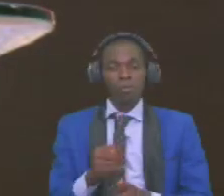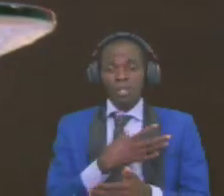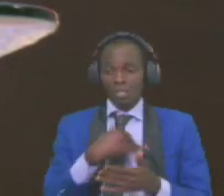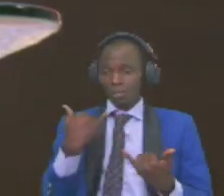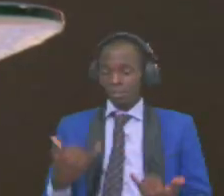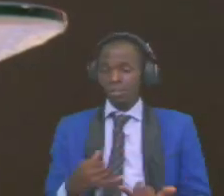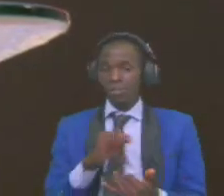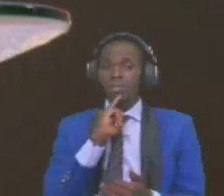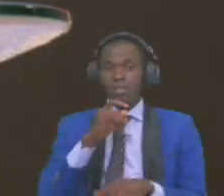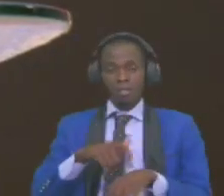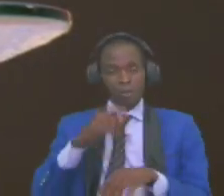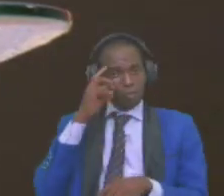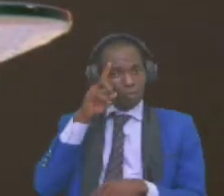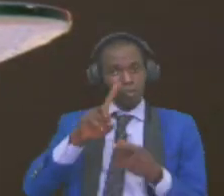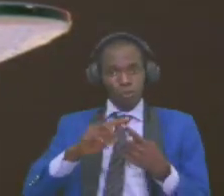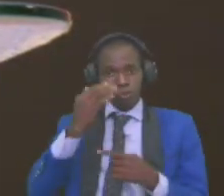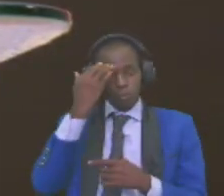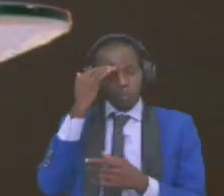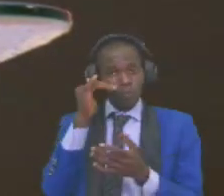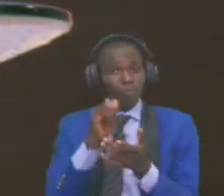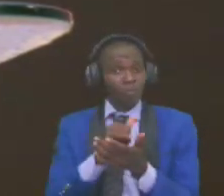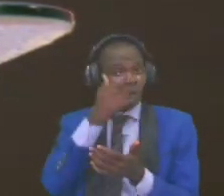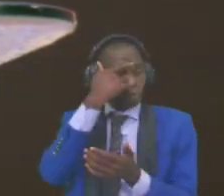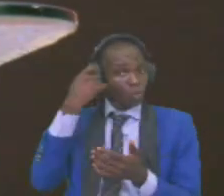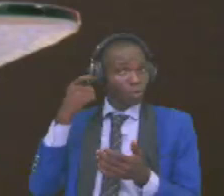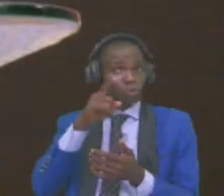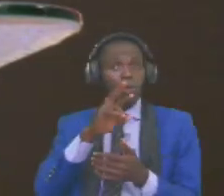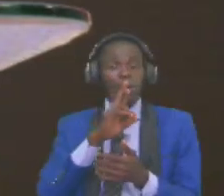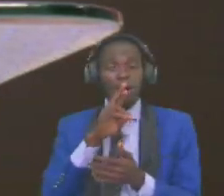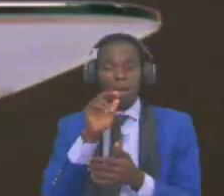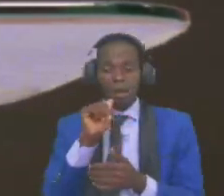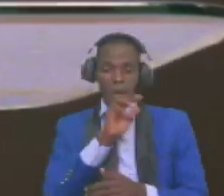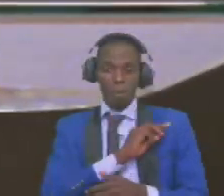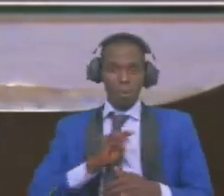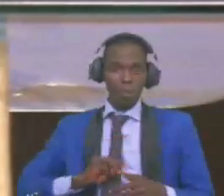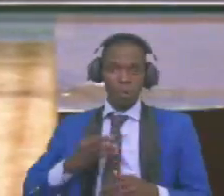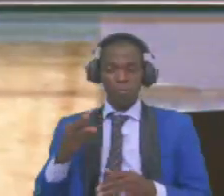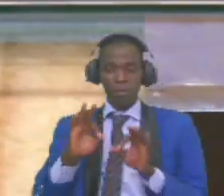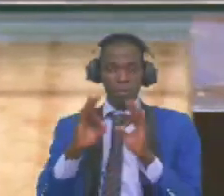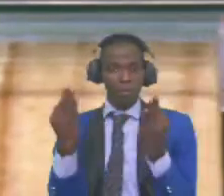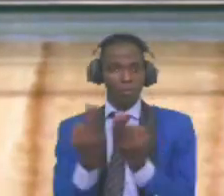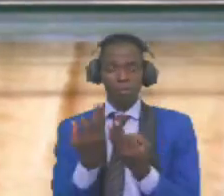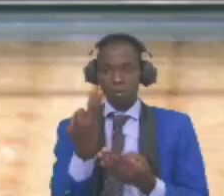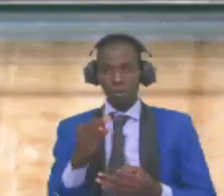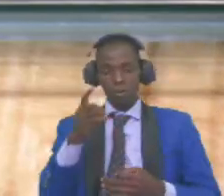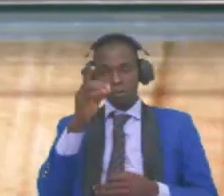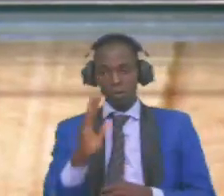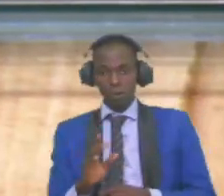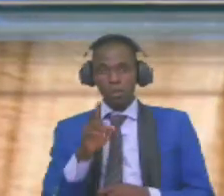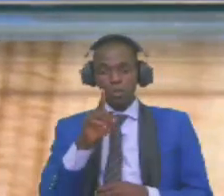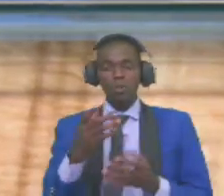l'heure pour vous de savoir que parce que vous êtes un membre de la famille du dieu alors vous allez